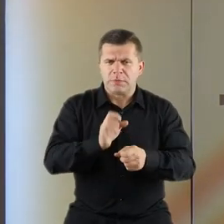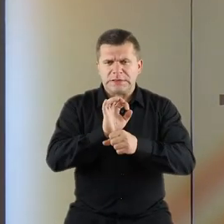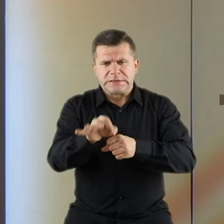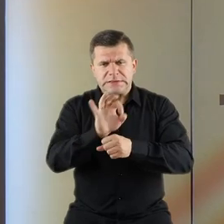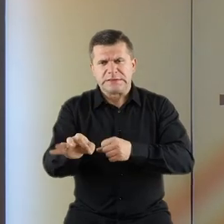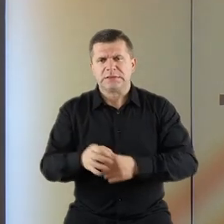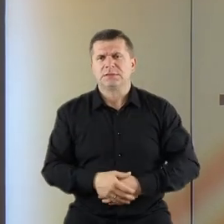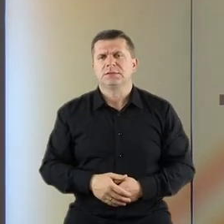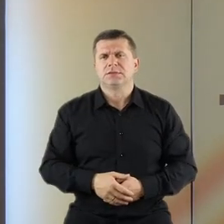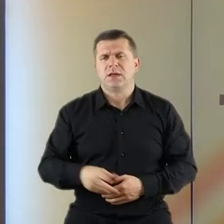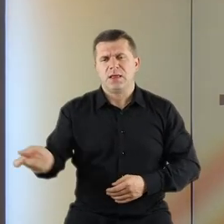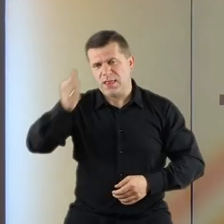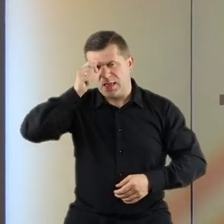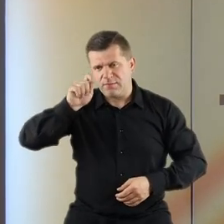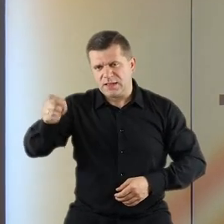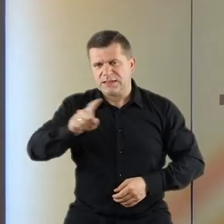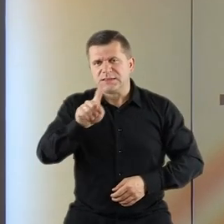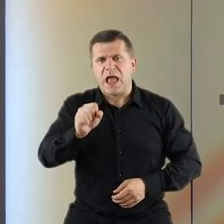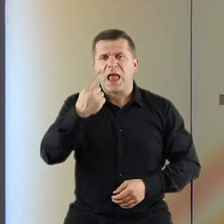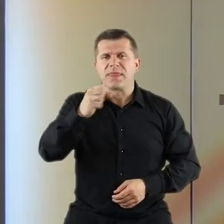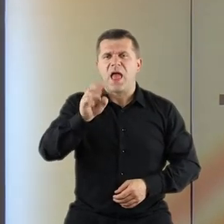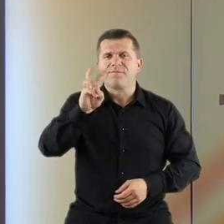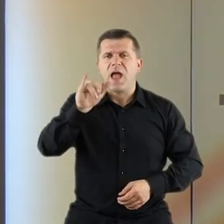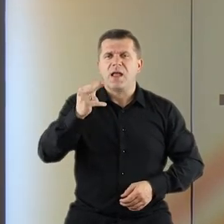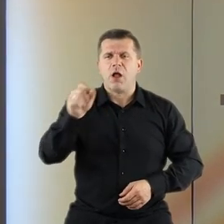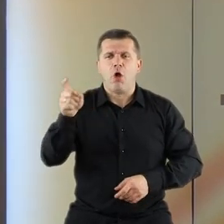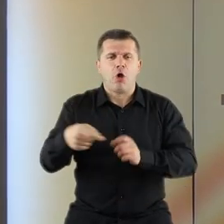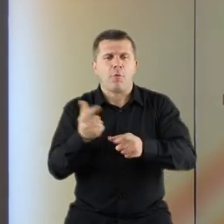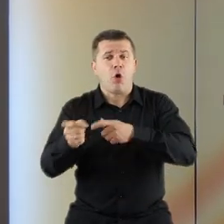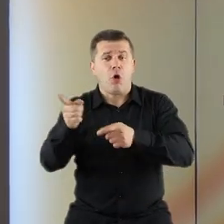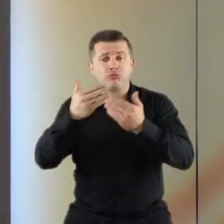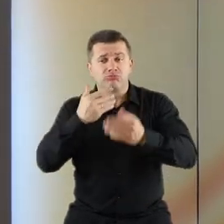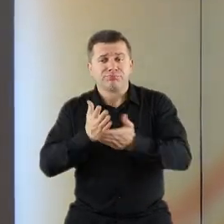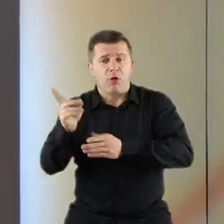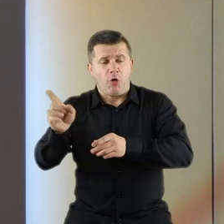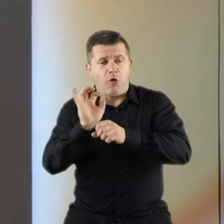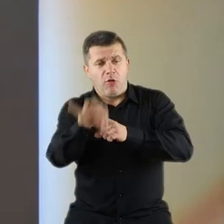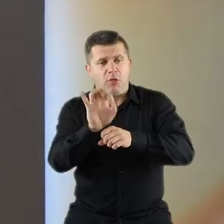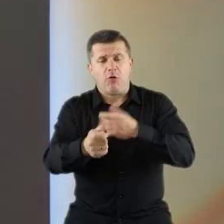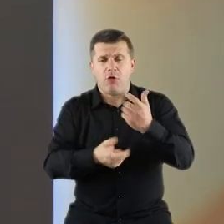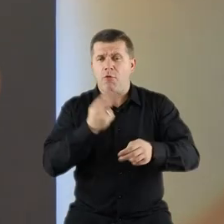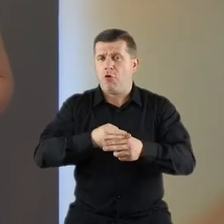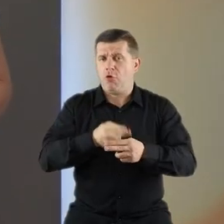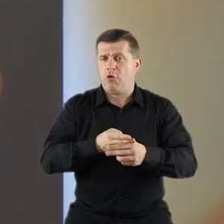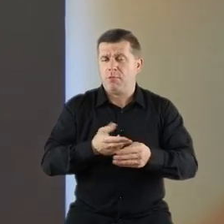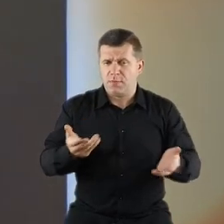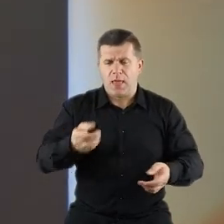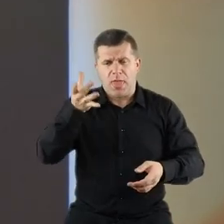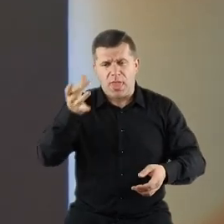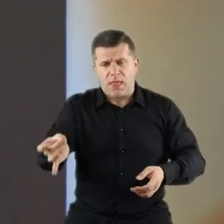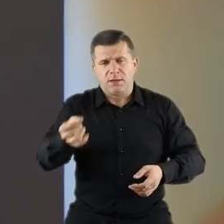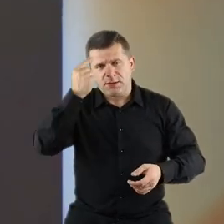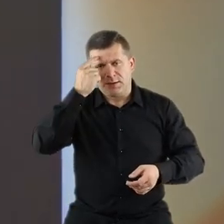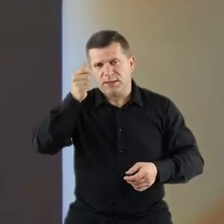czarownice były również nawet nazywane zadawaj Kamil dlatego że zadawały te choroby a więc zostało to utrwalone również w